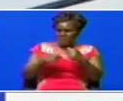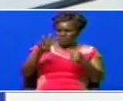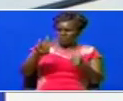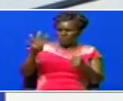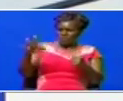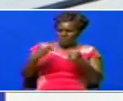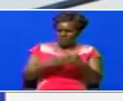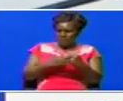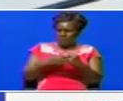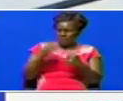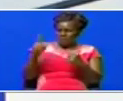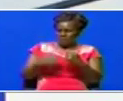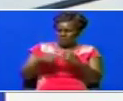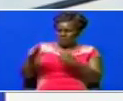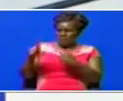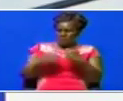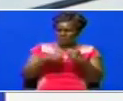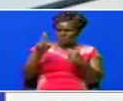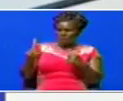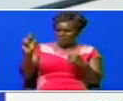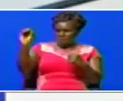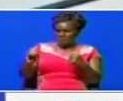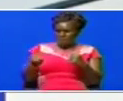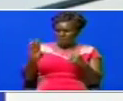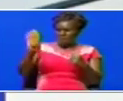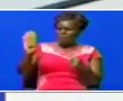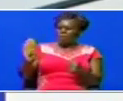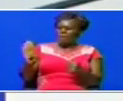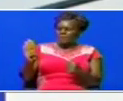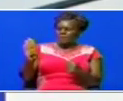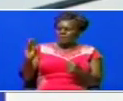19,448, 6.61%. Bomet,